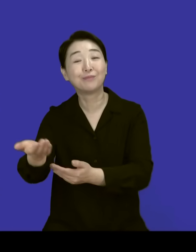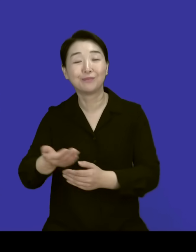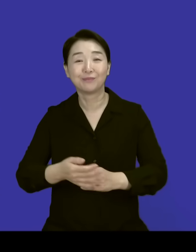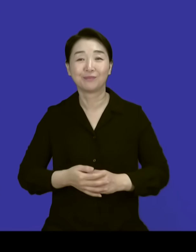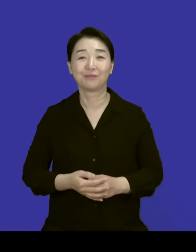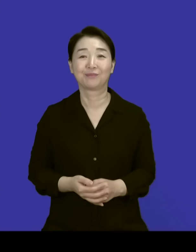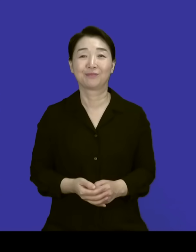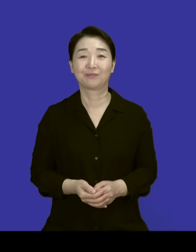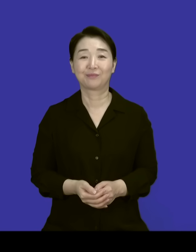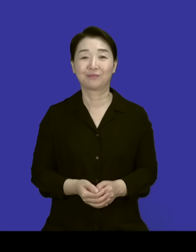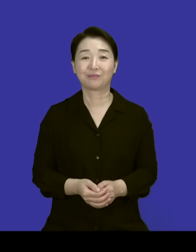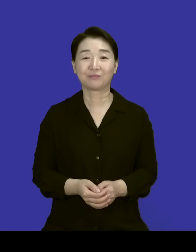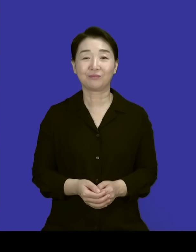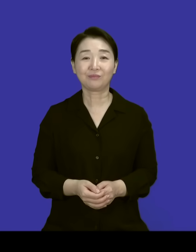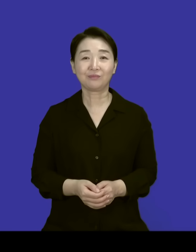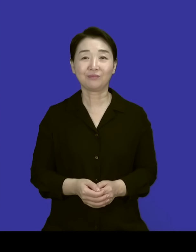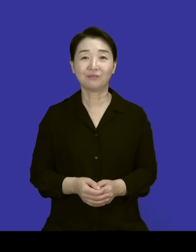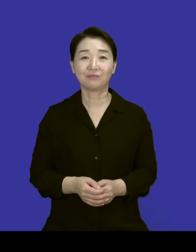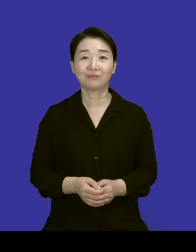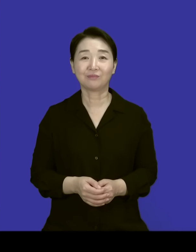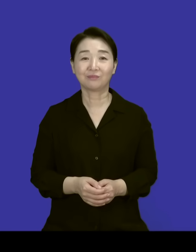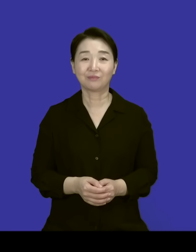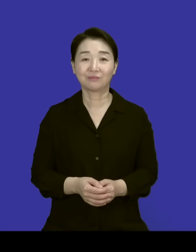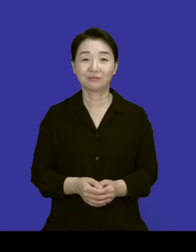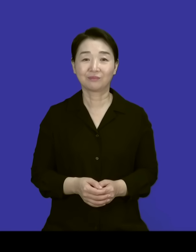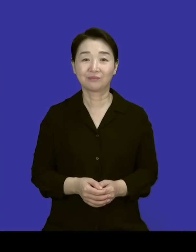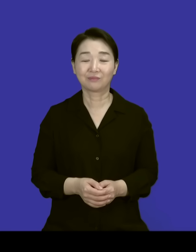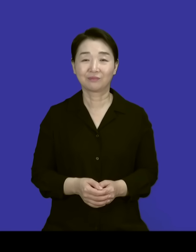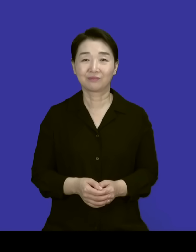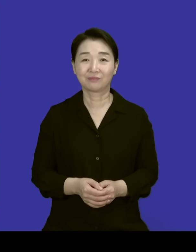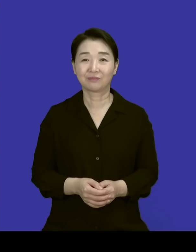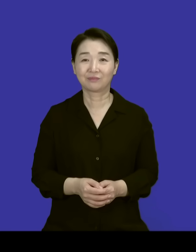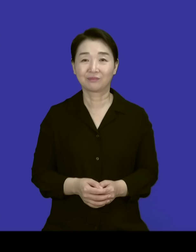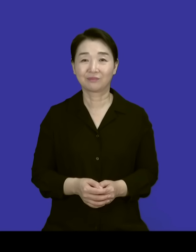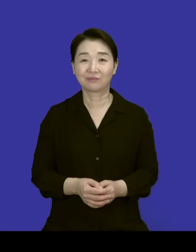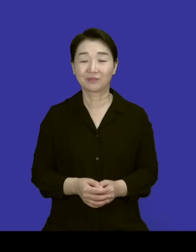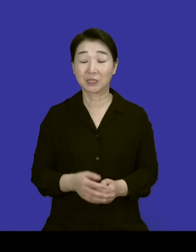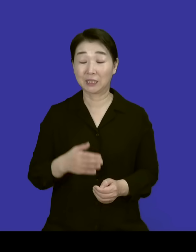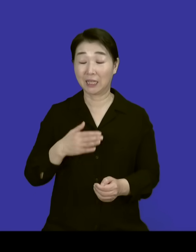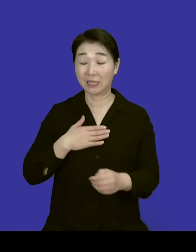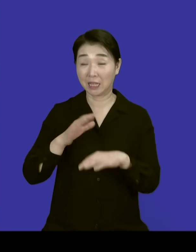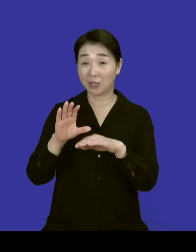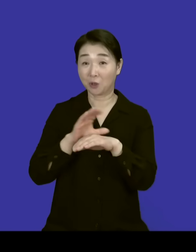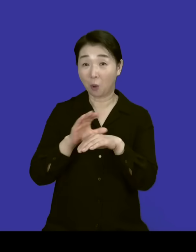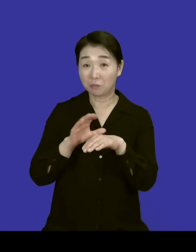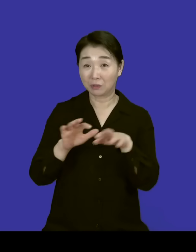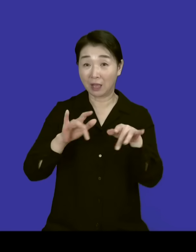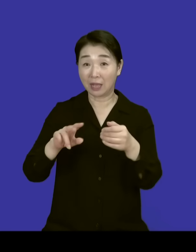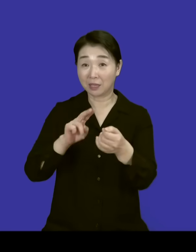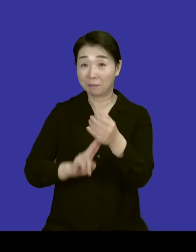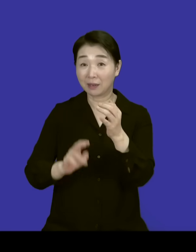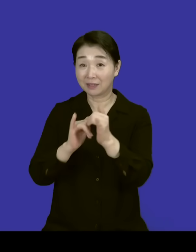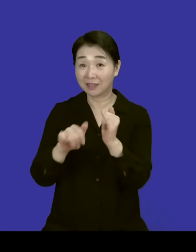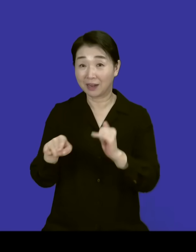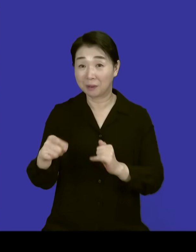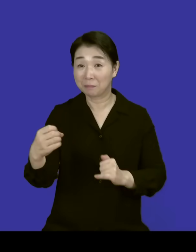그러죠. 그러니까 그 판매 그 하신 분은 미덴 사운드에 계신 분은 그쪽이나 예. 이쪽